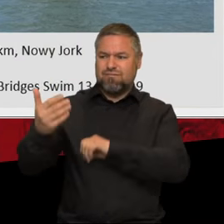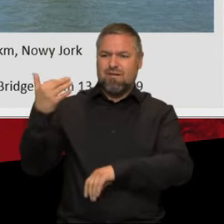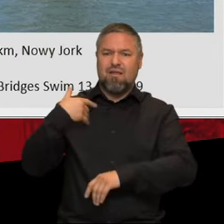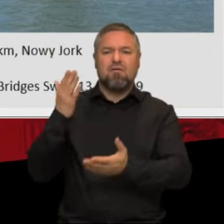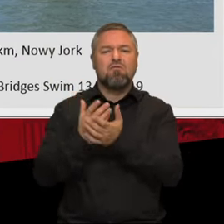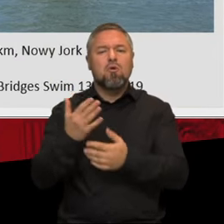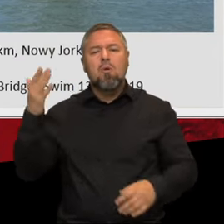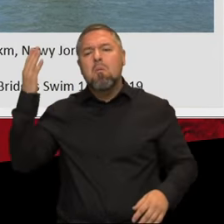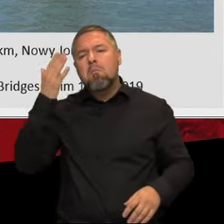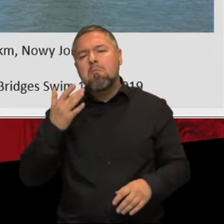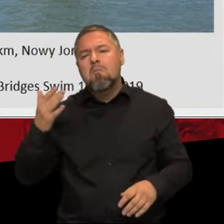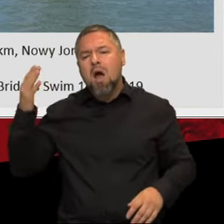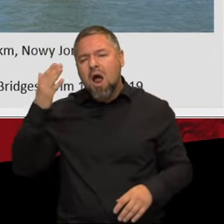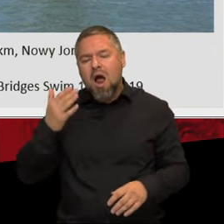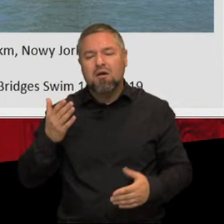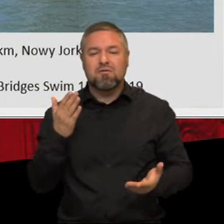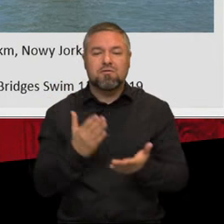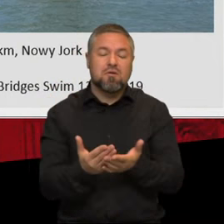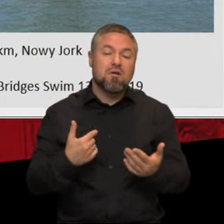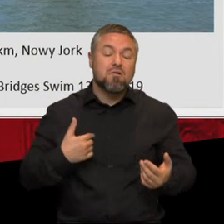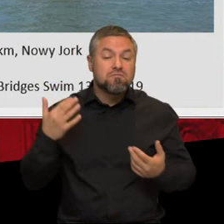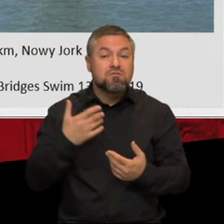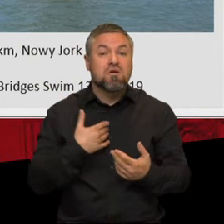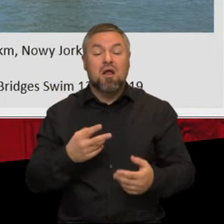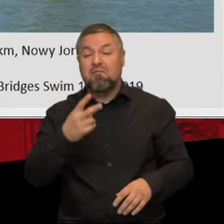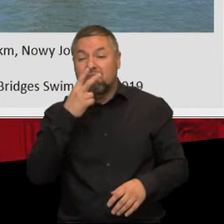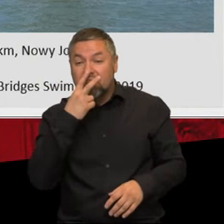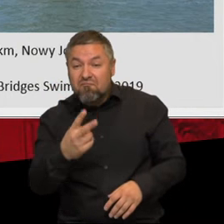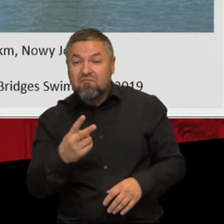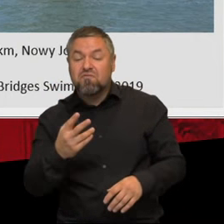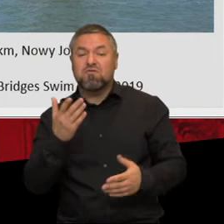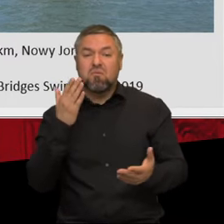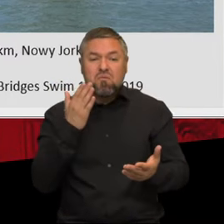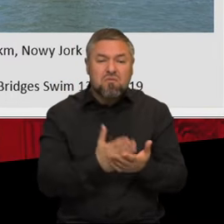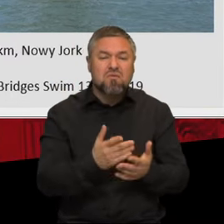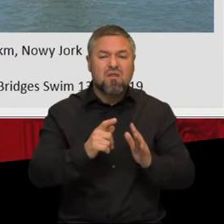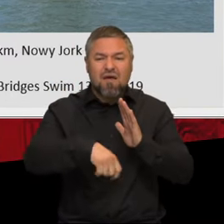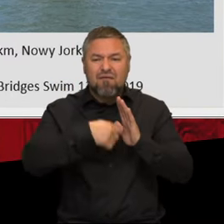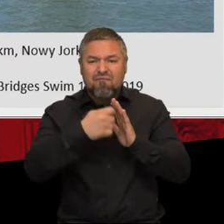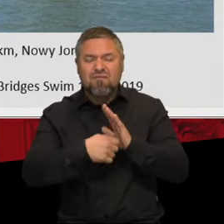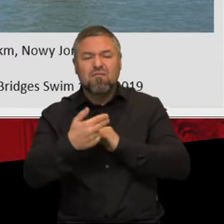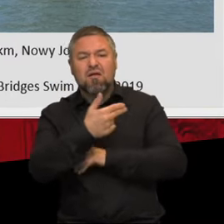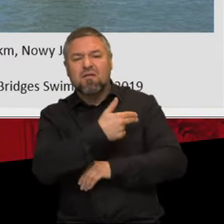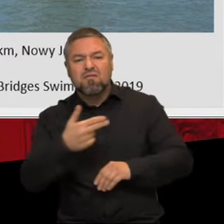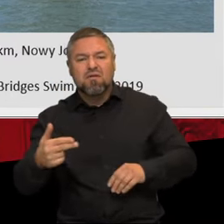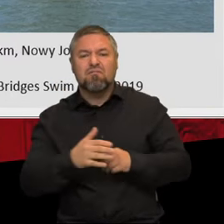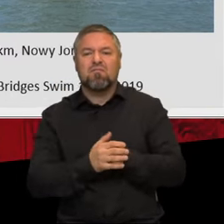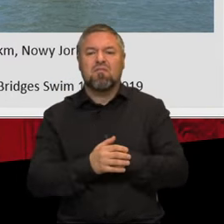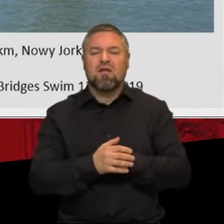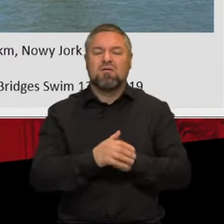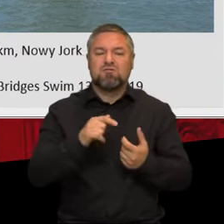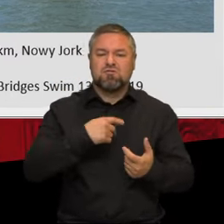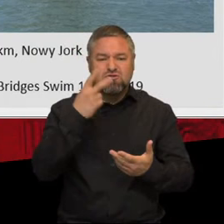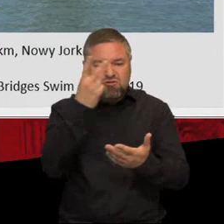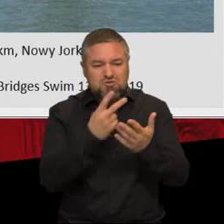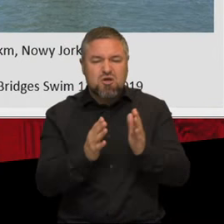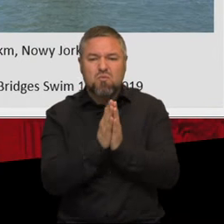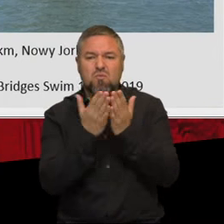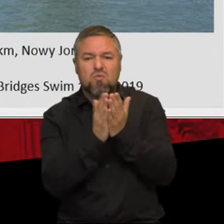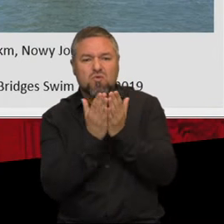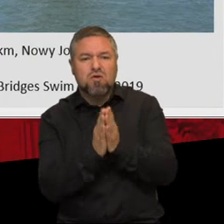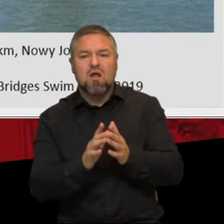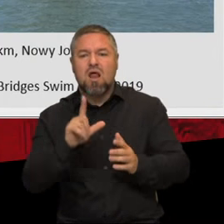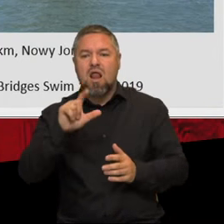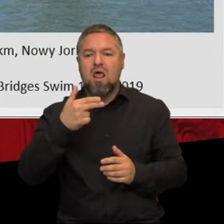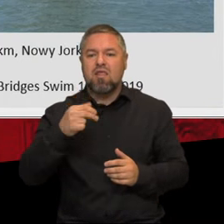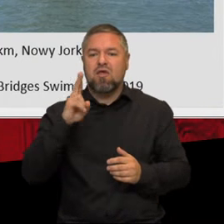tylko marzyłam, o czymś, co widziałam tylko na filmach o Matthew Webbie lub czytałam w książkach o Leni